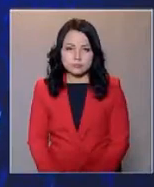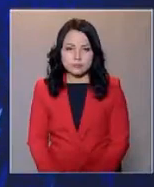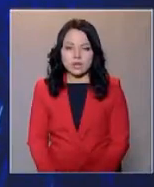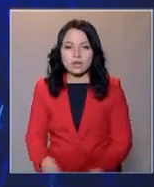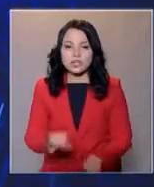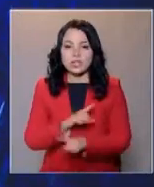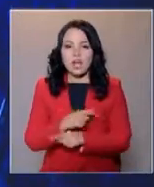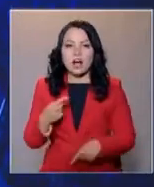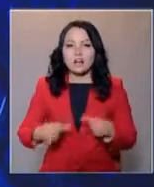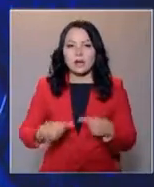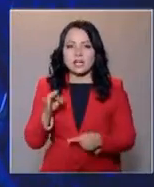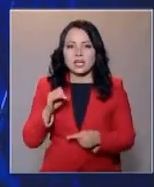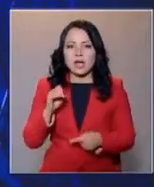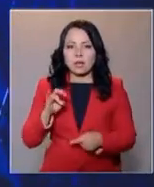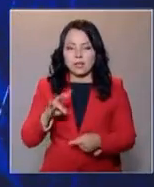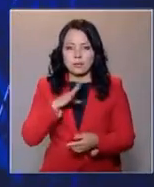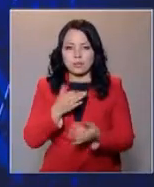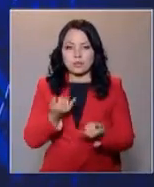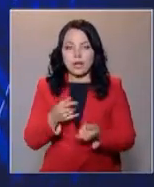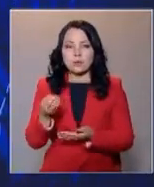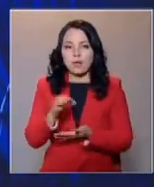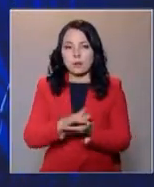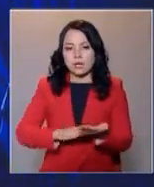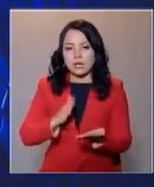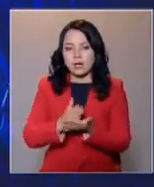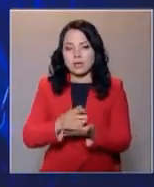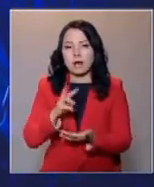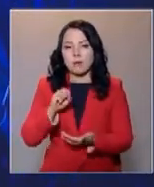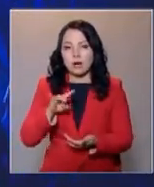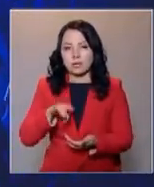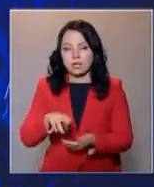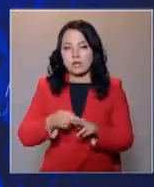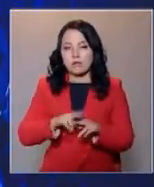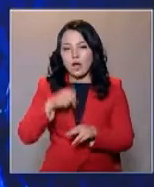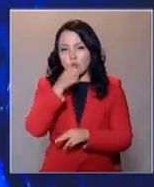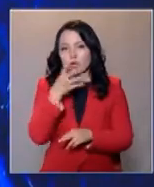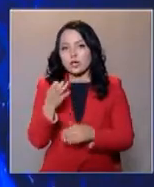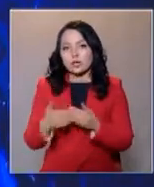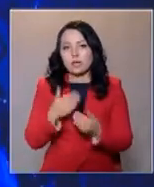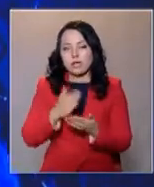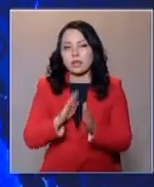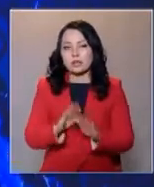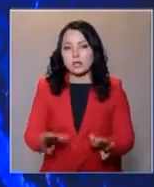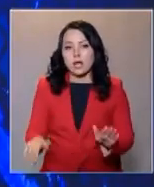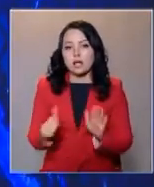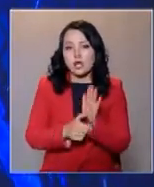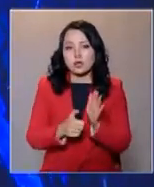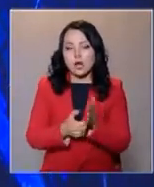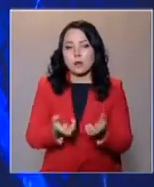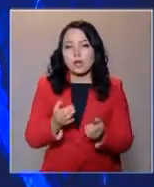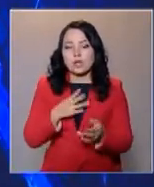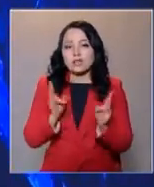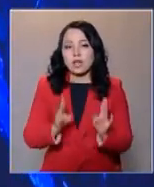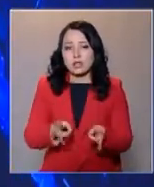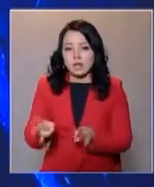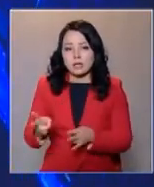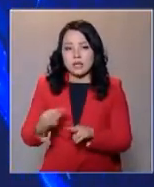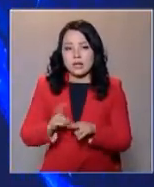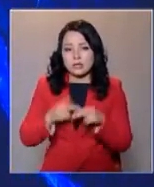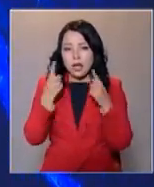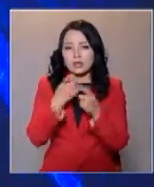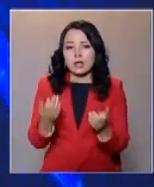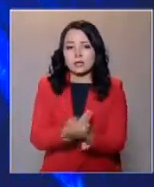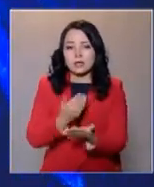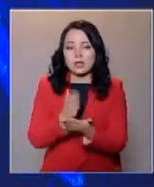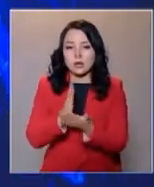Жертвами конфликта в Йемене, который продолжается с марта этого года, стали почти 400 детей. Более 600 получили ранения. Такие данные